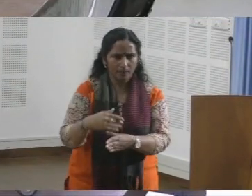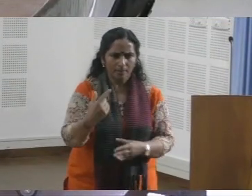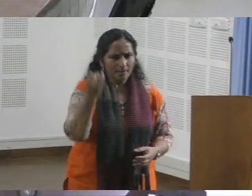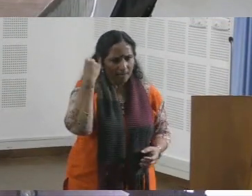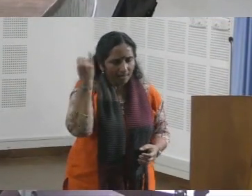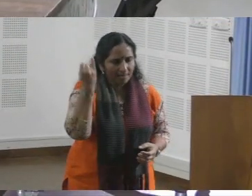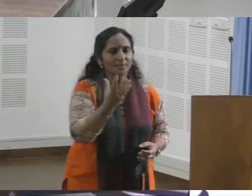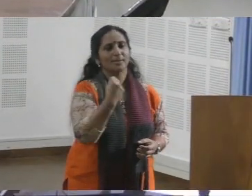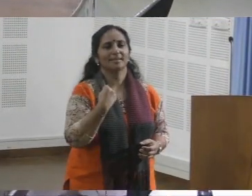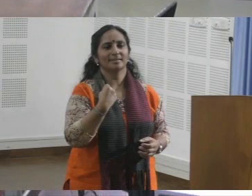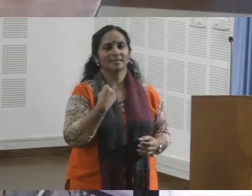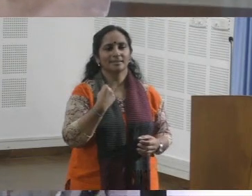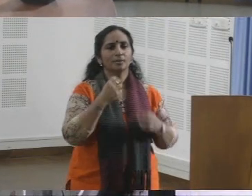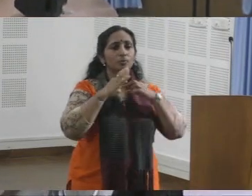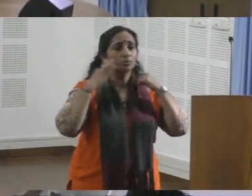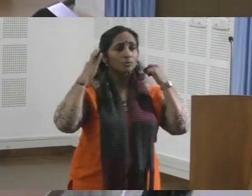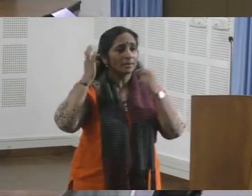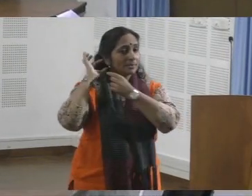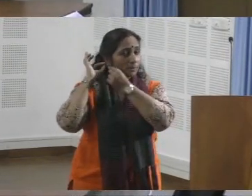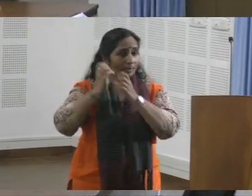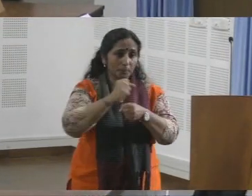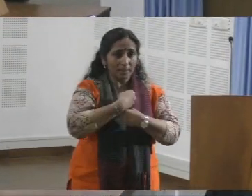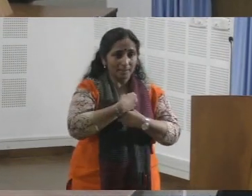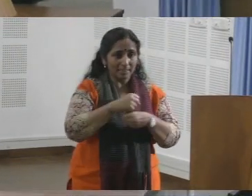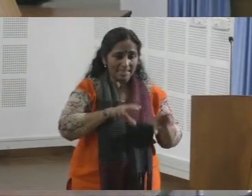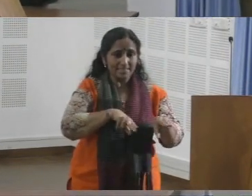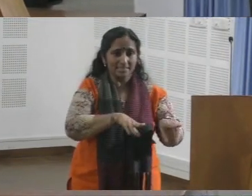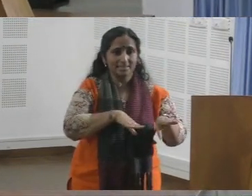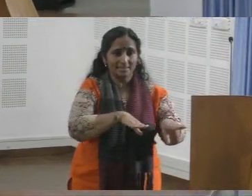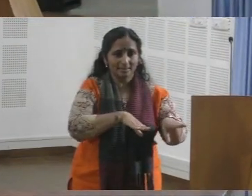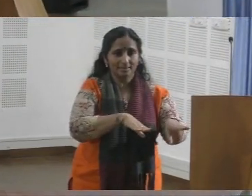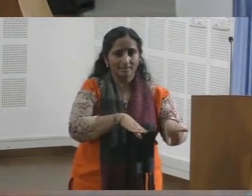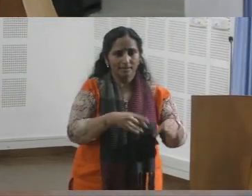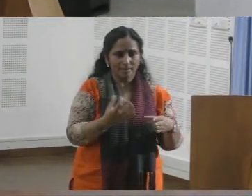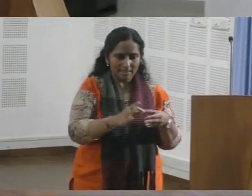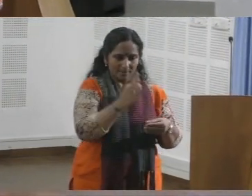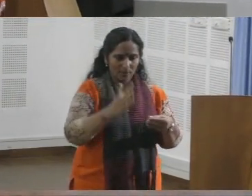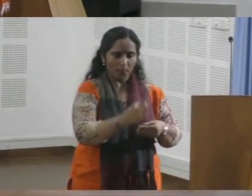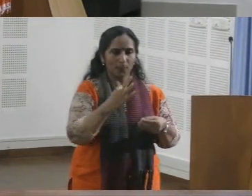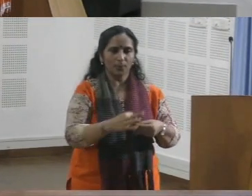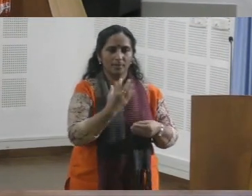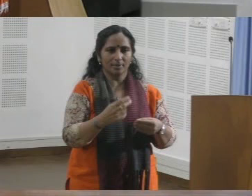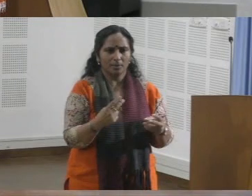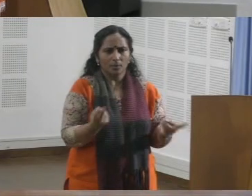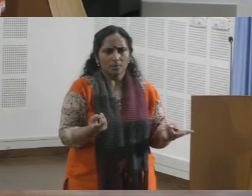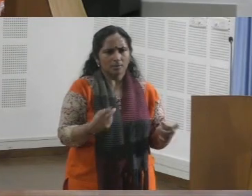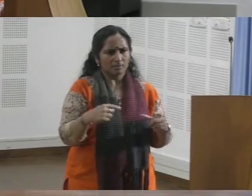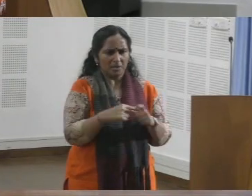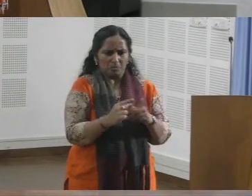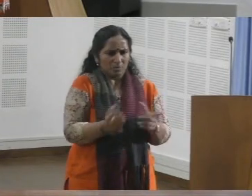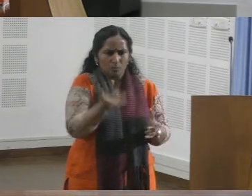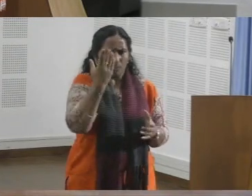കിട്ടും. ഇപ്പോൾ ജ്വല്ലറി മേക്കിംഗ്, അതേപോലെ സ്റ്റിച്ചിങ്, എംബ്രോയിഡറി, അതൊക്കെ ഒരു അത്ര വിദ്യാഭ്യാസമൊന്നും ഇല്ലാത്ത ഒരമ്മയ്ക്കും പഠിപ്പിക്കാൻ